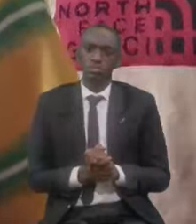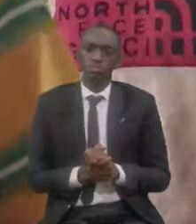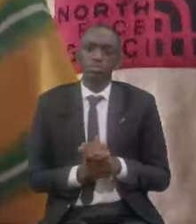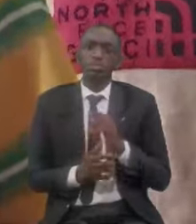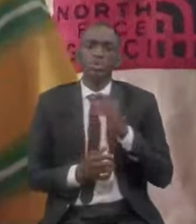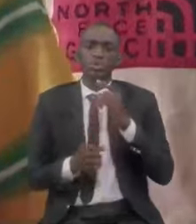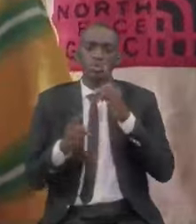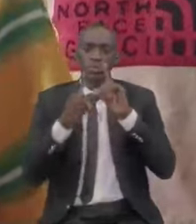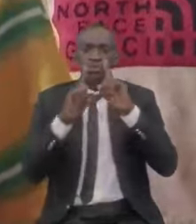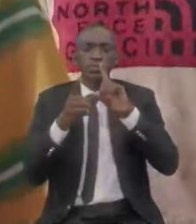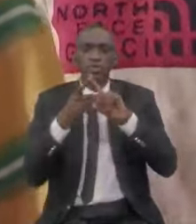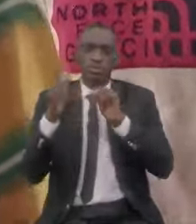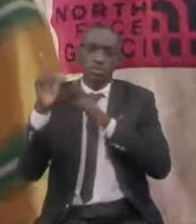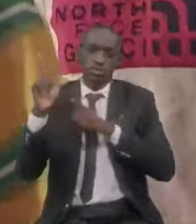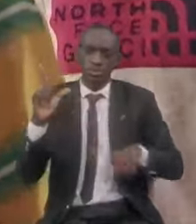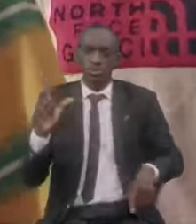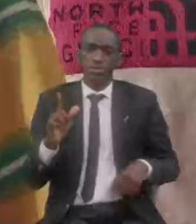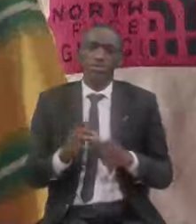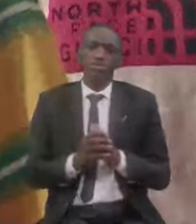Parle au Seigneur.